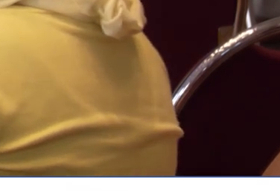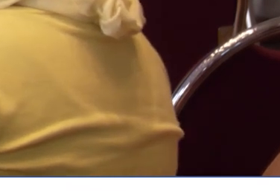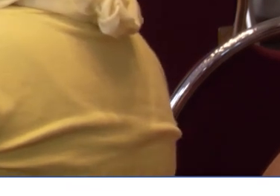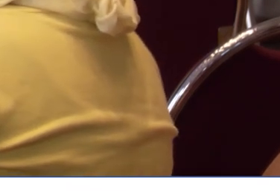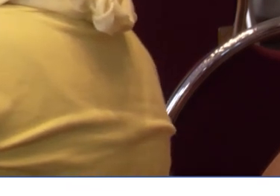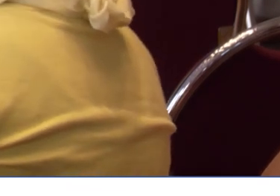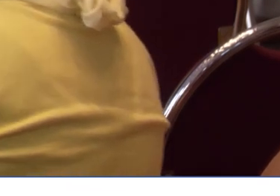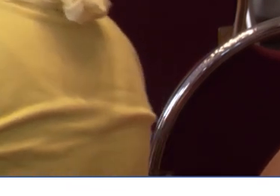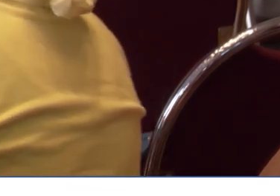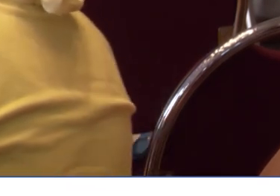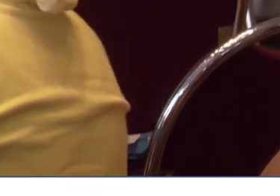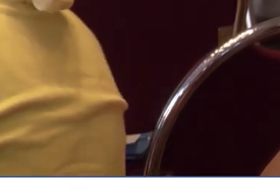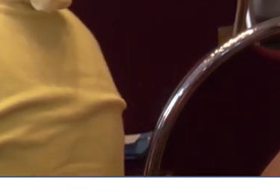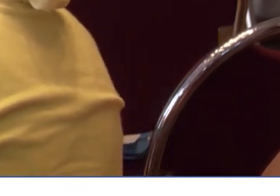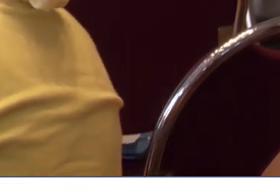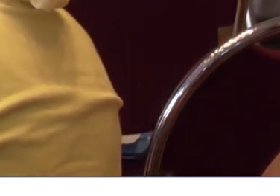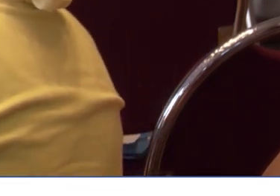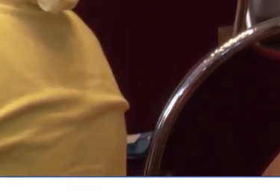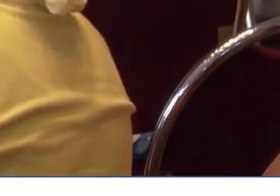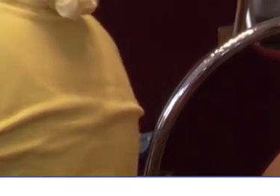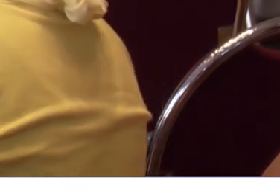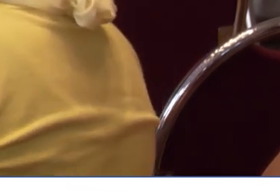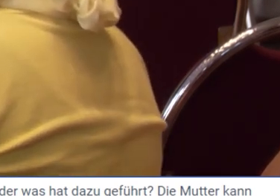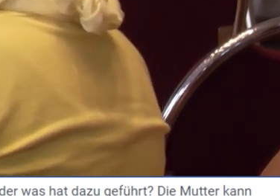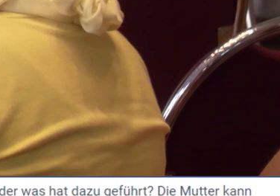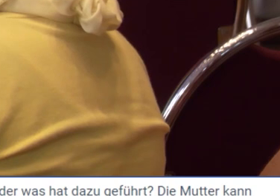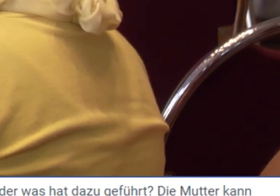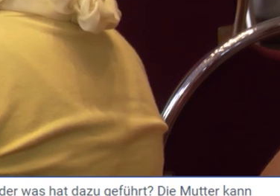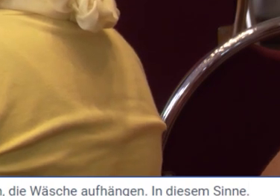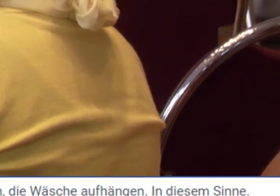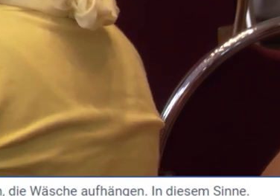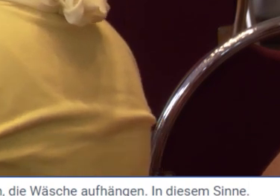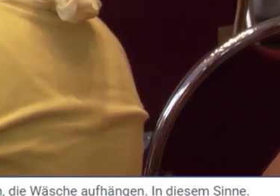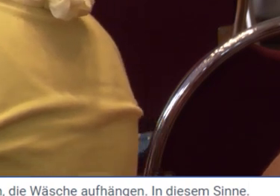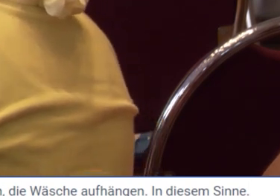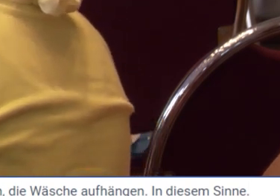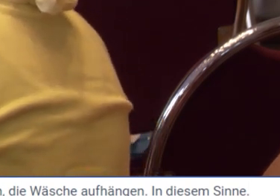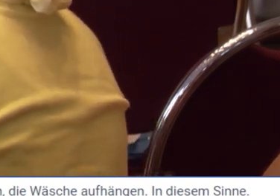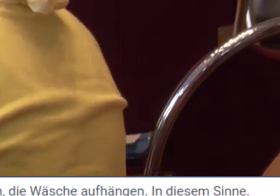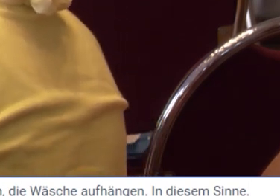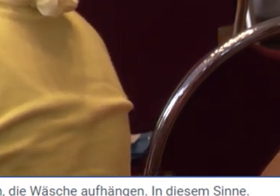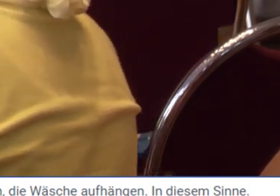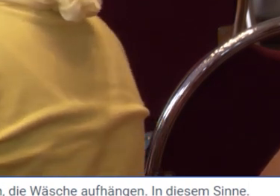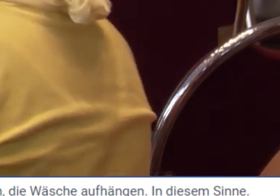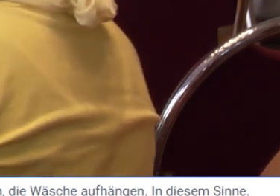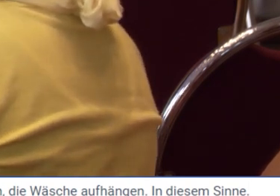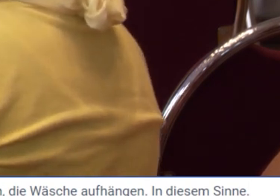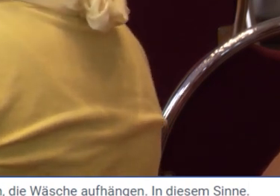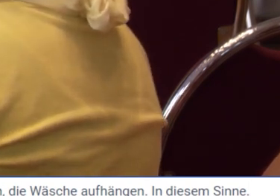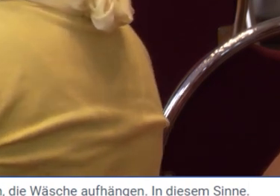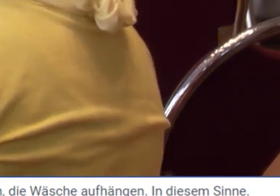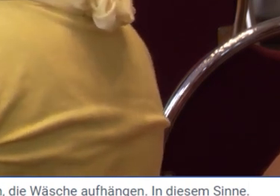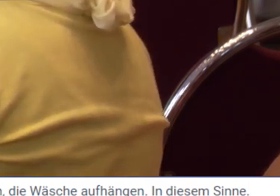aber der räumt er nicht im Kühlschrank auf und wäscht nicht ab ja da beschäftigt sich eben wirklich nur mit dem Mädel